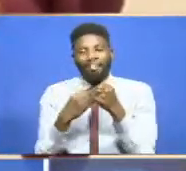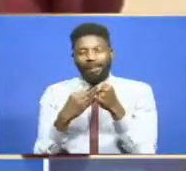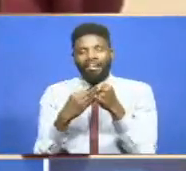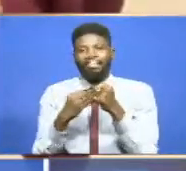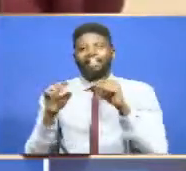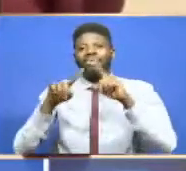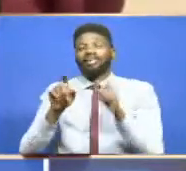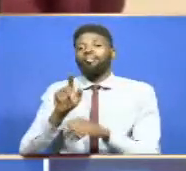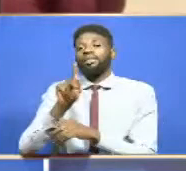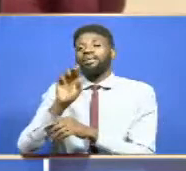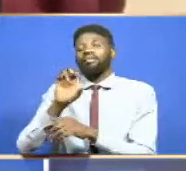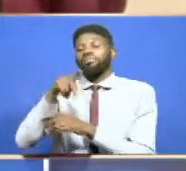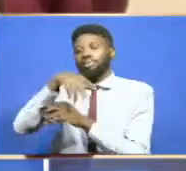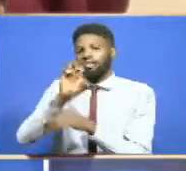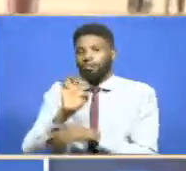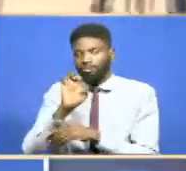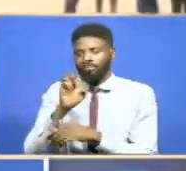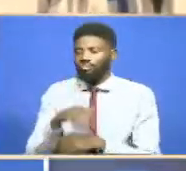Udhiru Genesis! Wow!